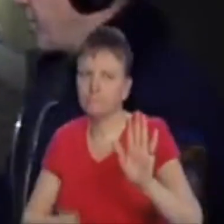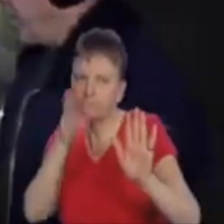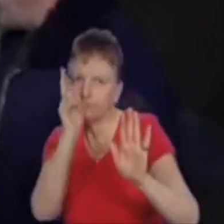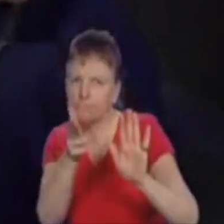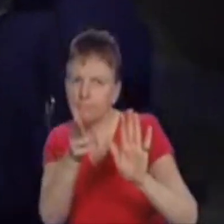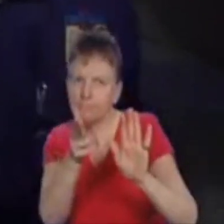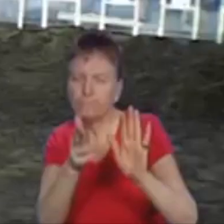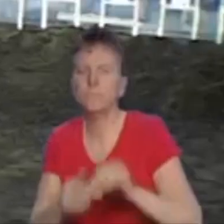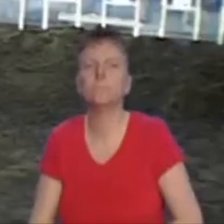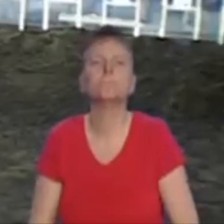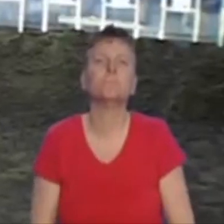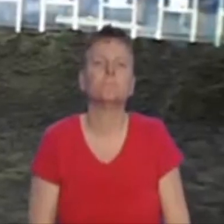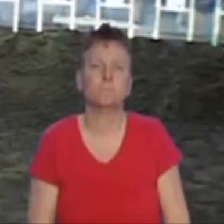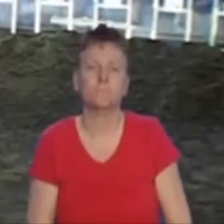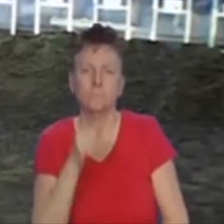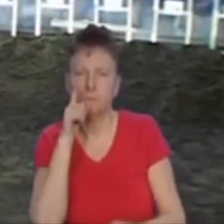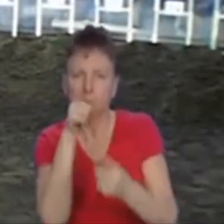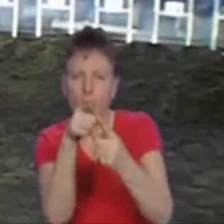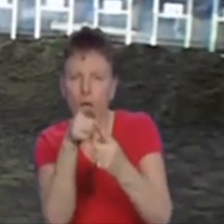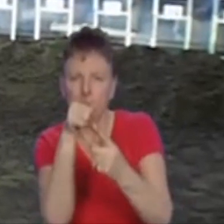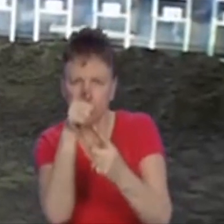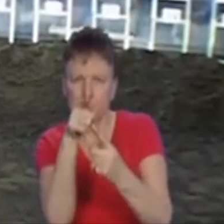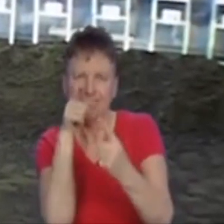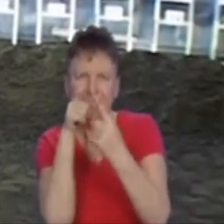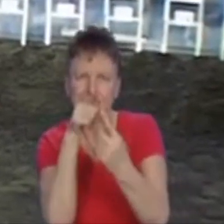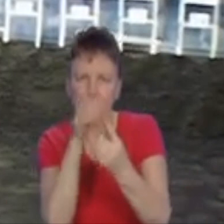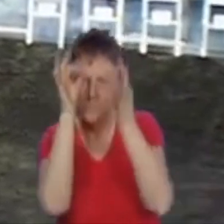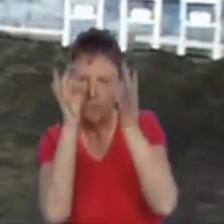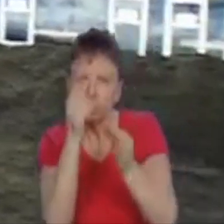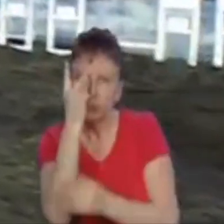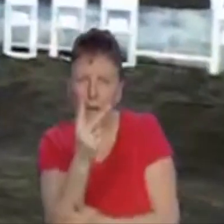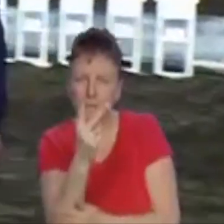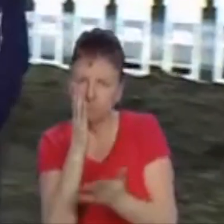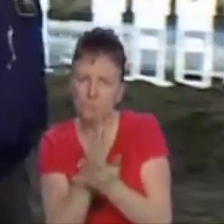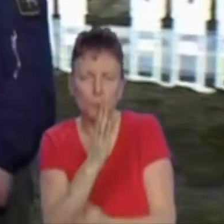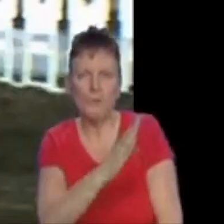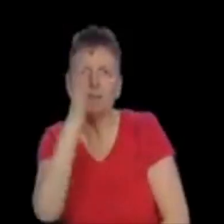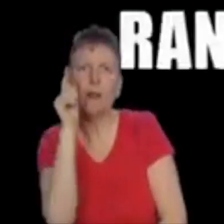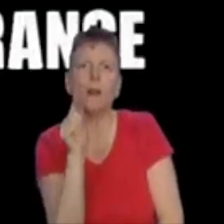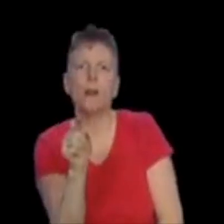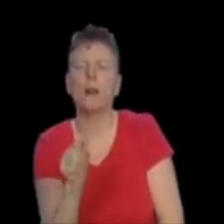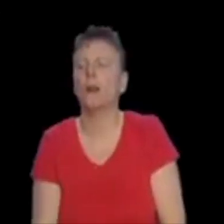The target should be hit squarely at least twice to be sure of a kill.